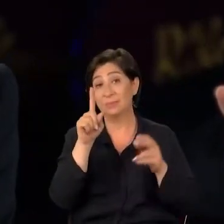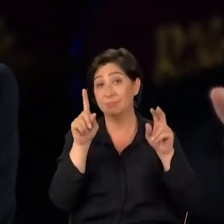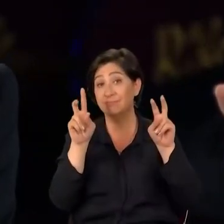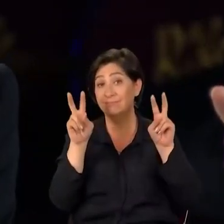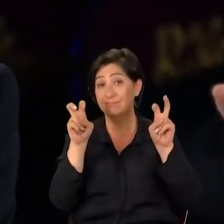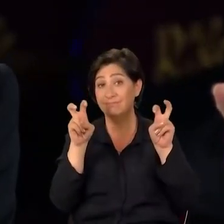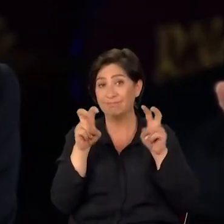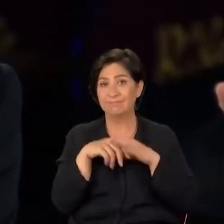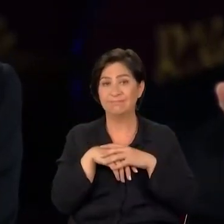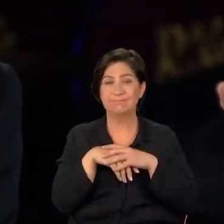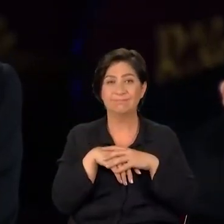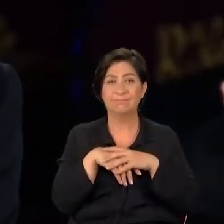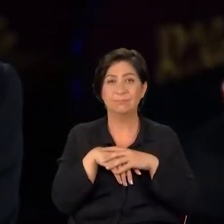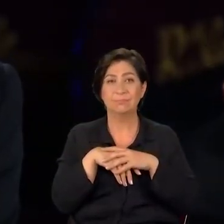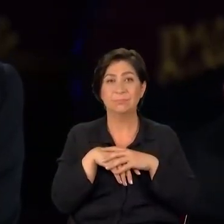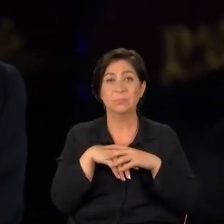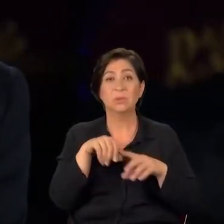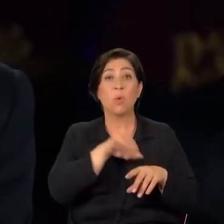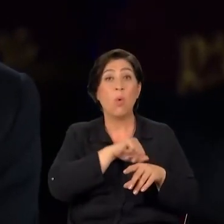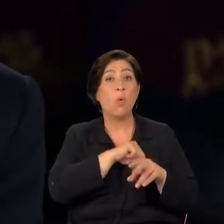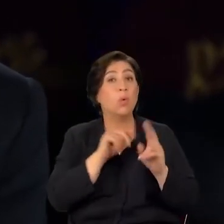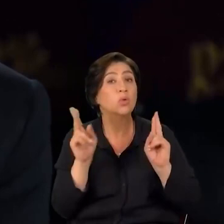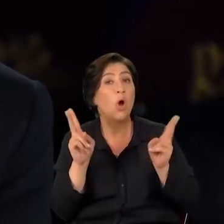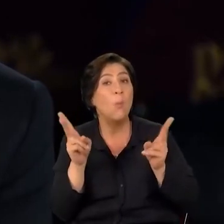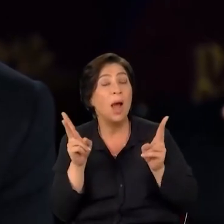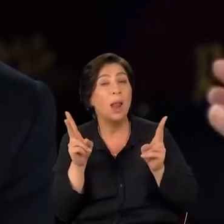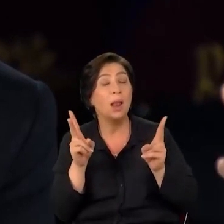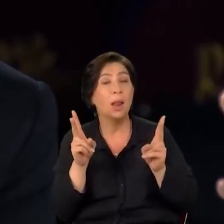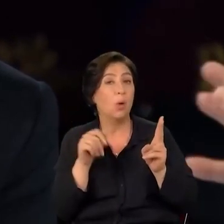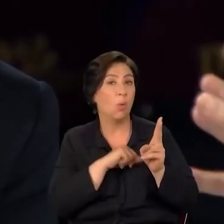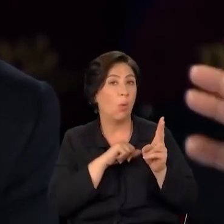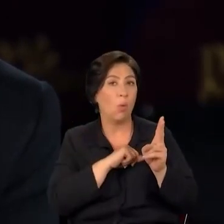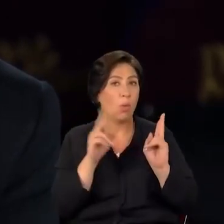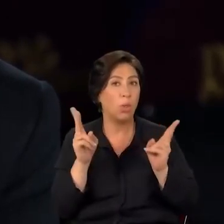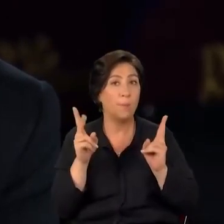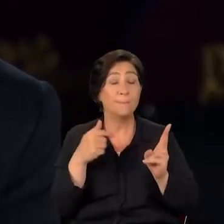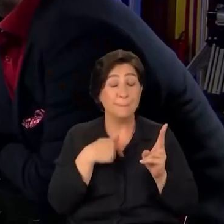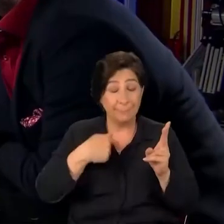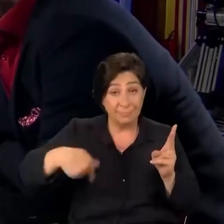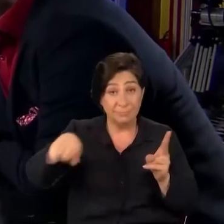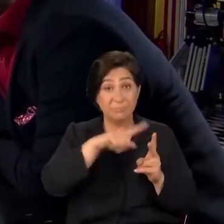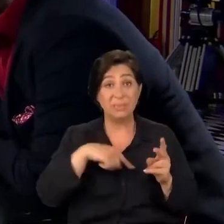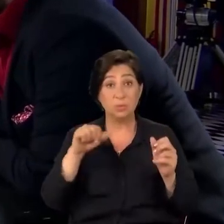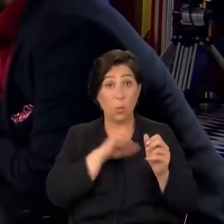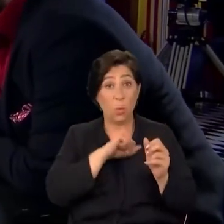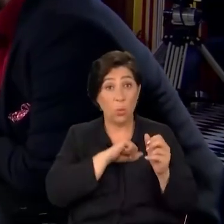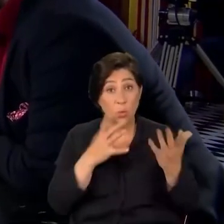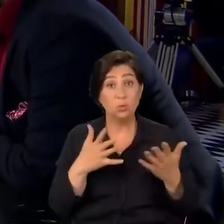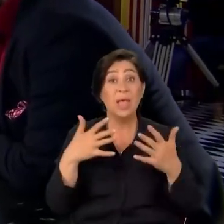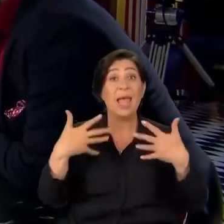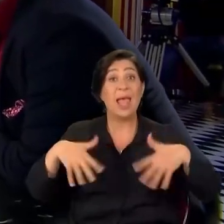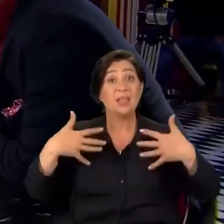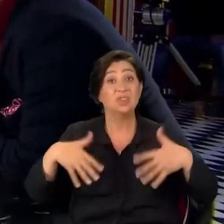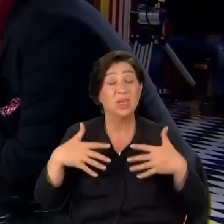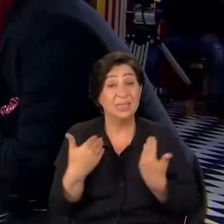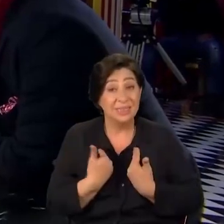bir faktör. Yani. Hayır, korku çok normal. Korku yani, çok korku normal. Biz korkuyoruz.